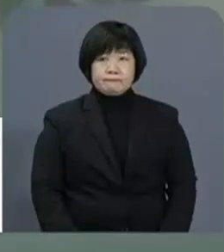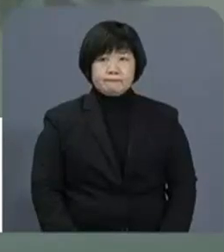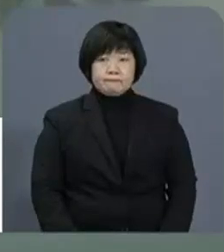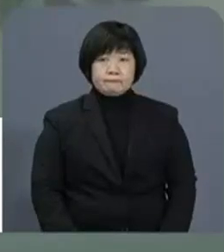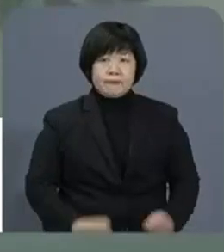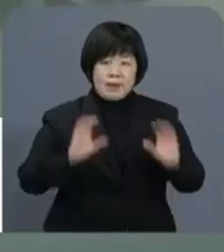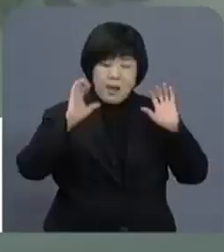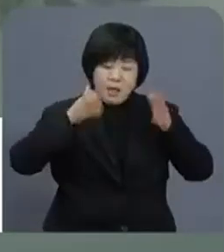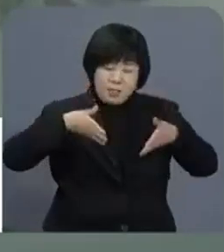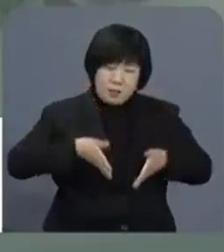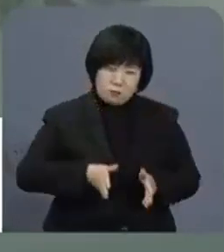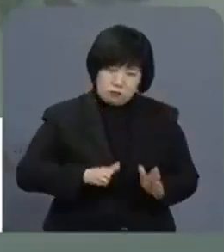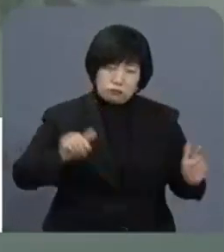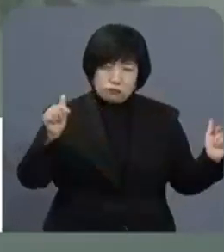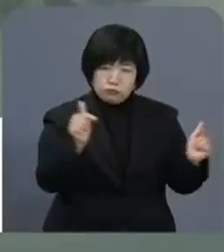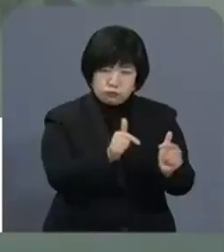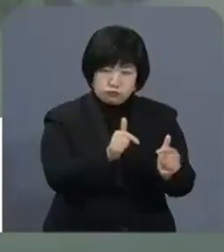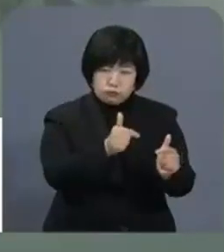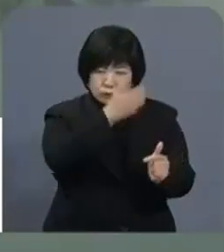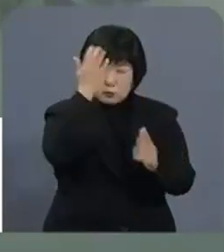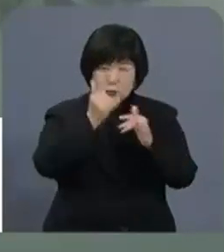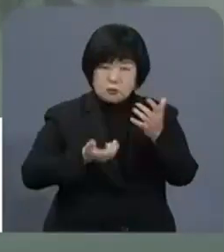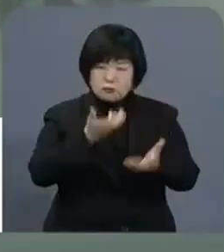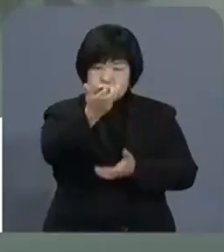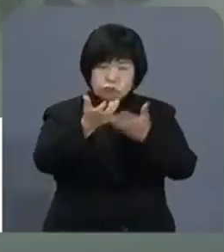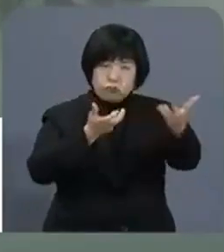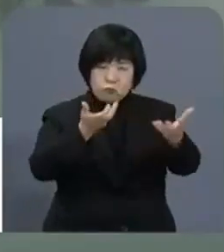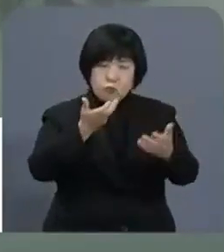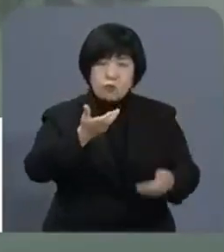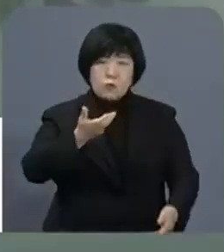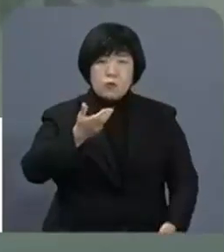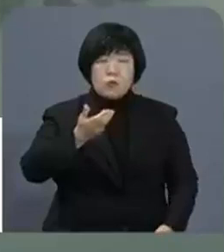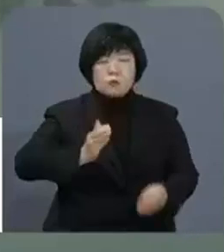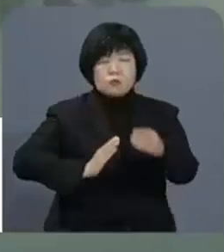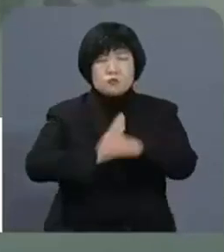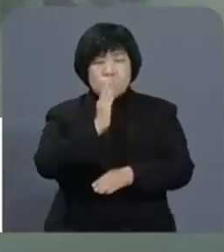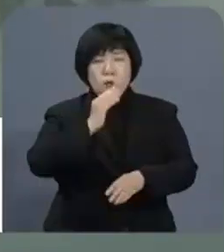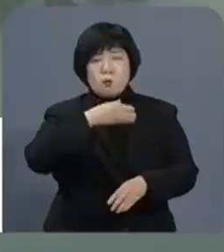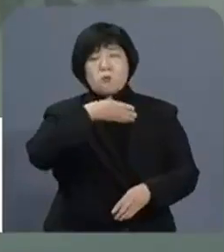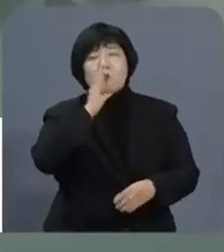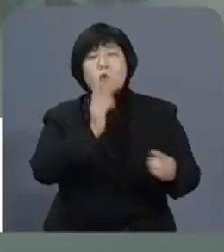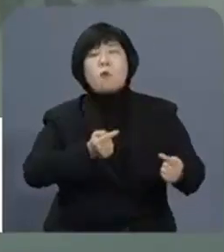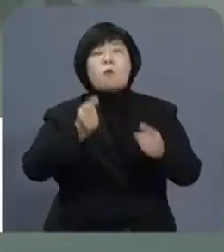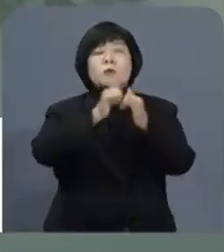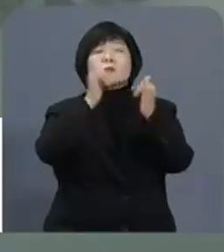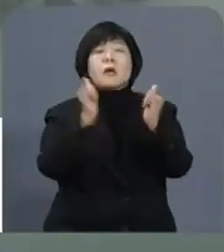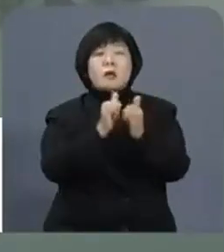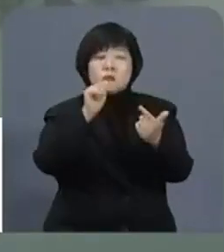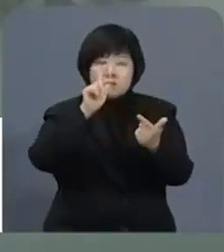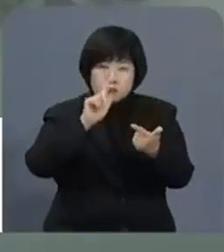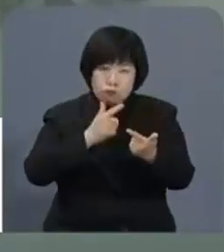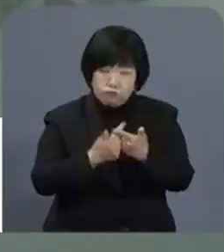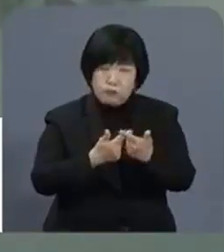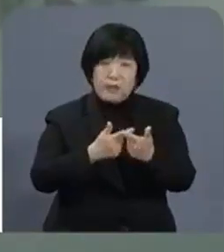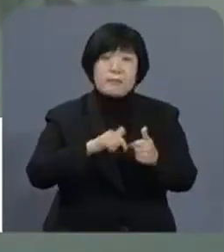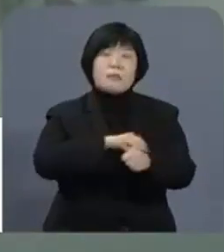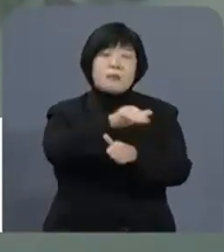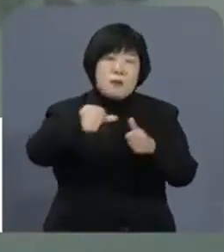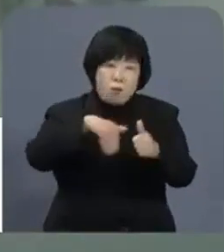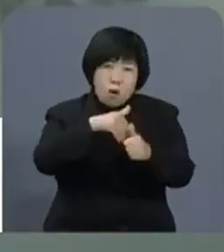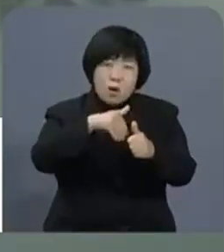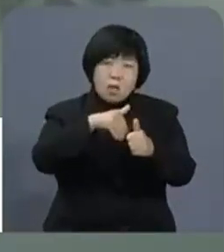아기 울음소리는 줄고 청년은 떠나는 도시 초고령사회 부산의 현실입니다 인구 감소를 막으려면 기업을 유치하고